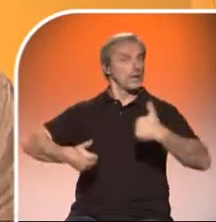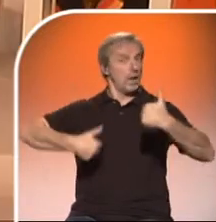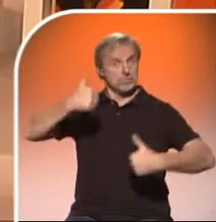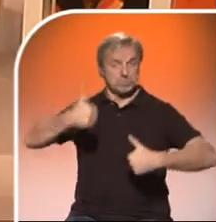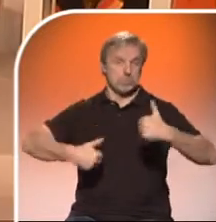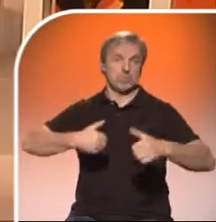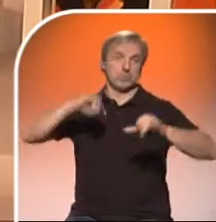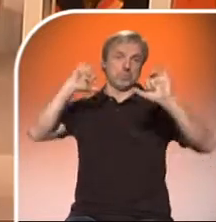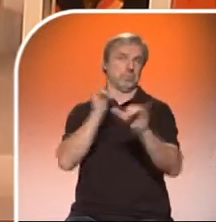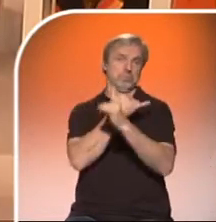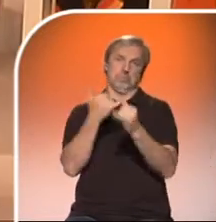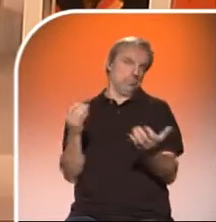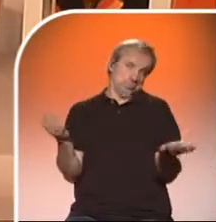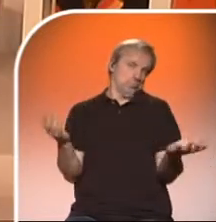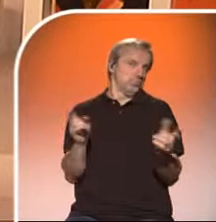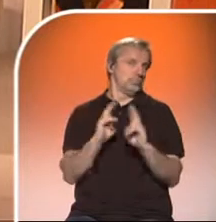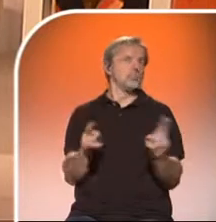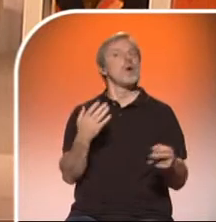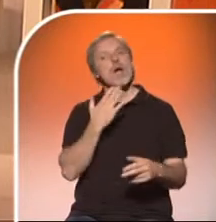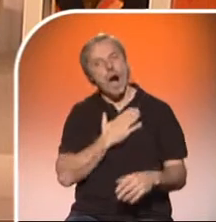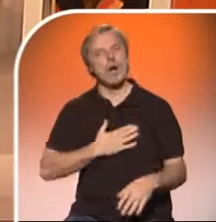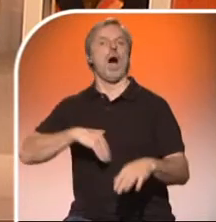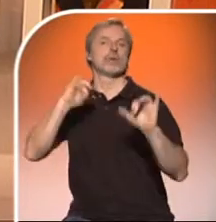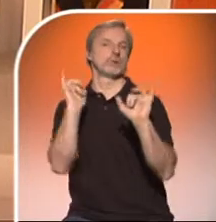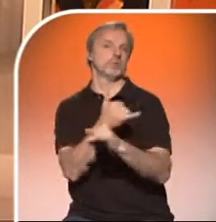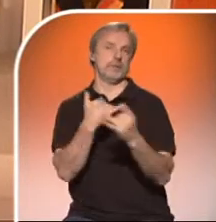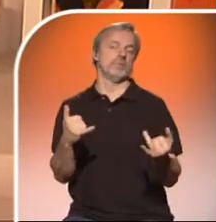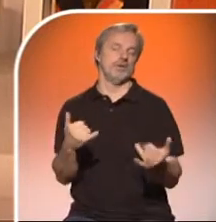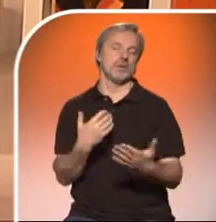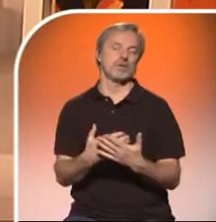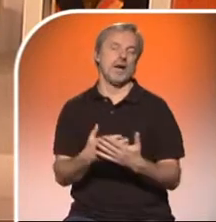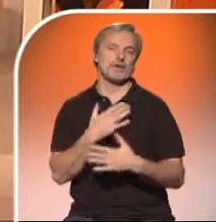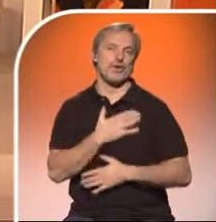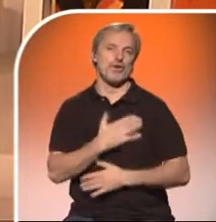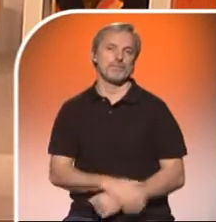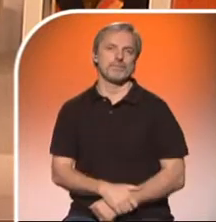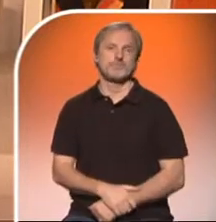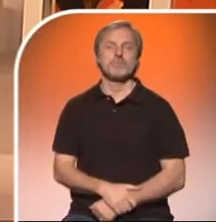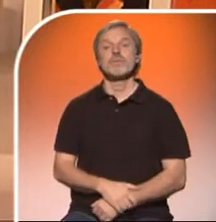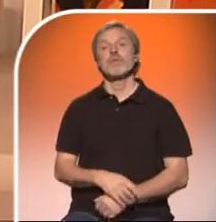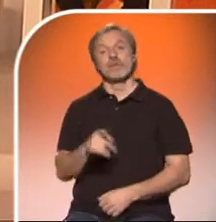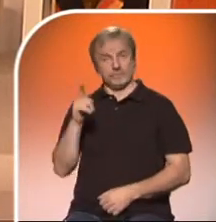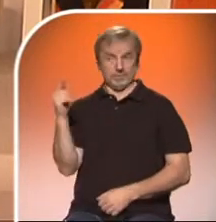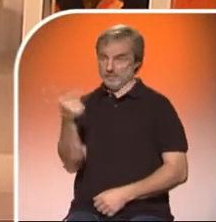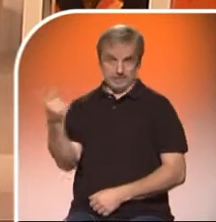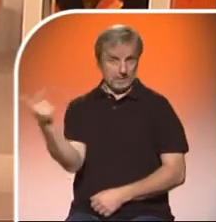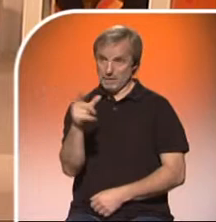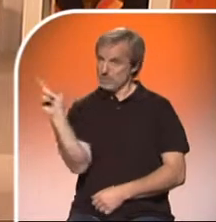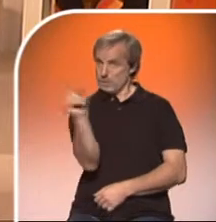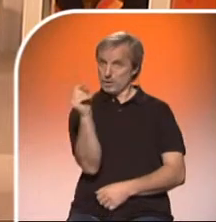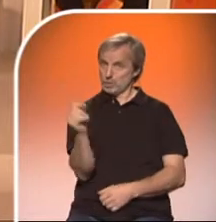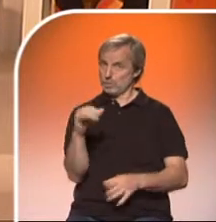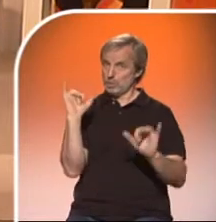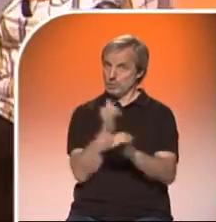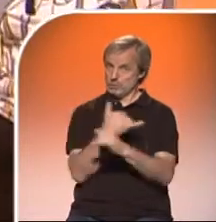prostě nejbližší, takže zpívání mám rád a strašně se na to těším. Já jsem to říkala v maskarně, že vám dvěma by to strašně hezky sedlo